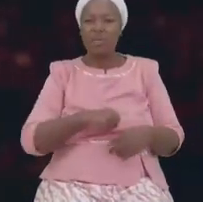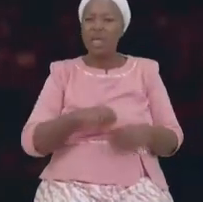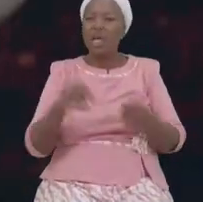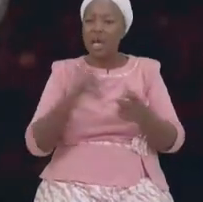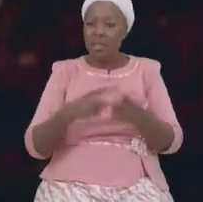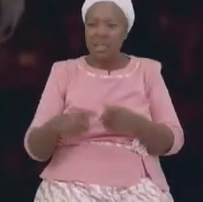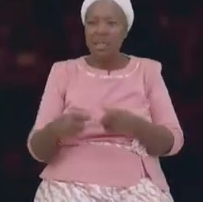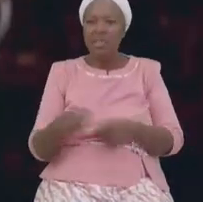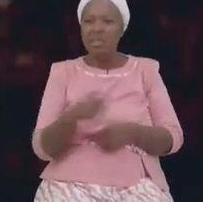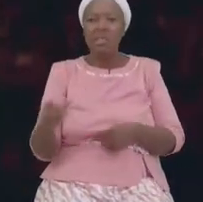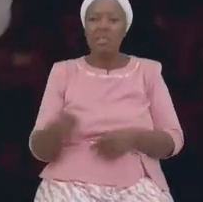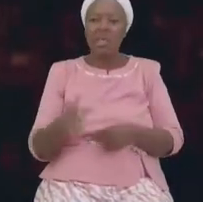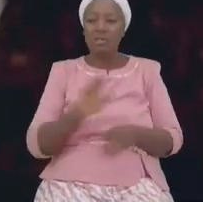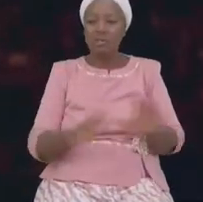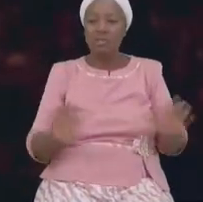leurs enfants,